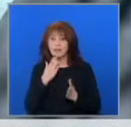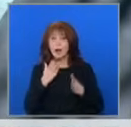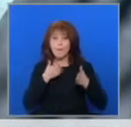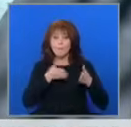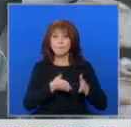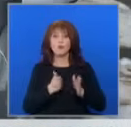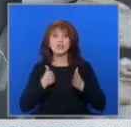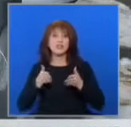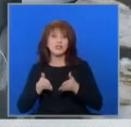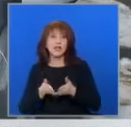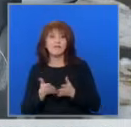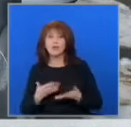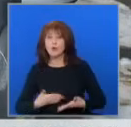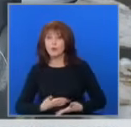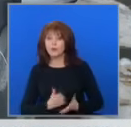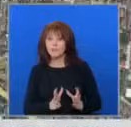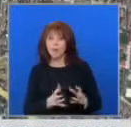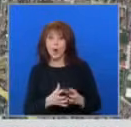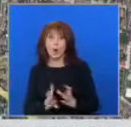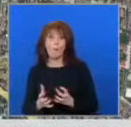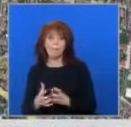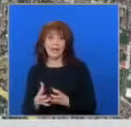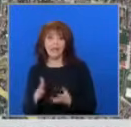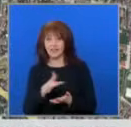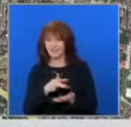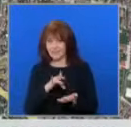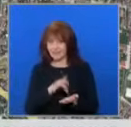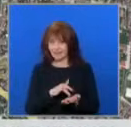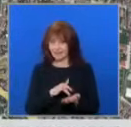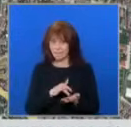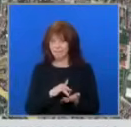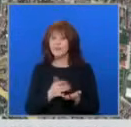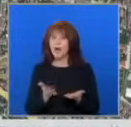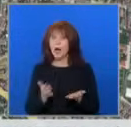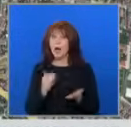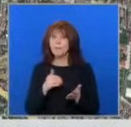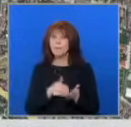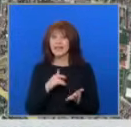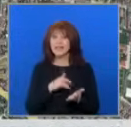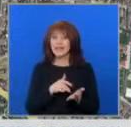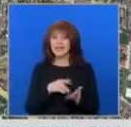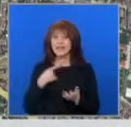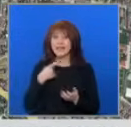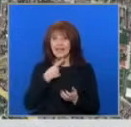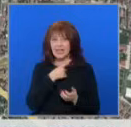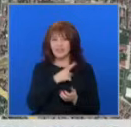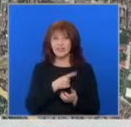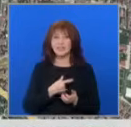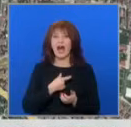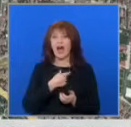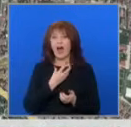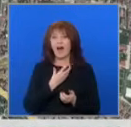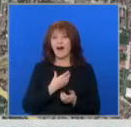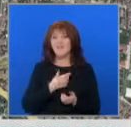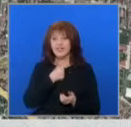посещават необходими обекти в тази зона. В нискоемисионните зони попада участъкът между булевардите Сливница, Васил Левски, Скобелев